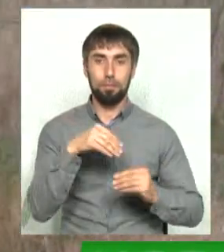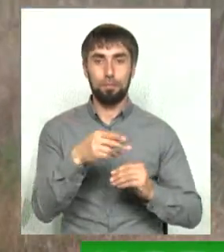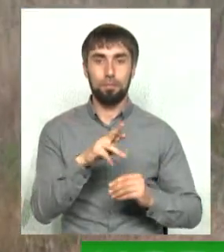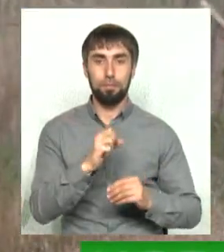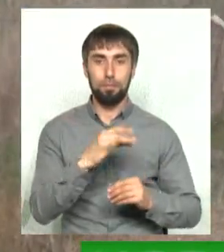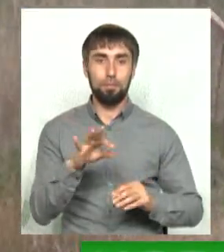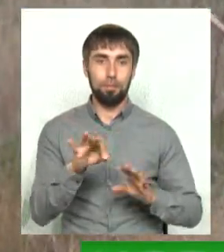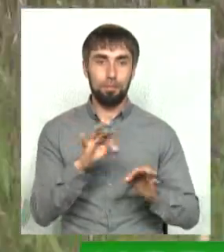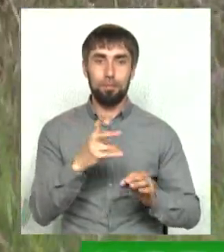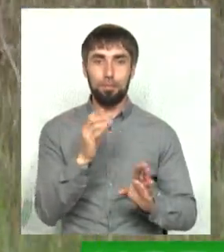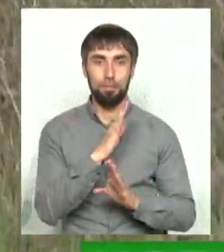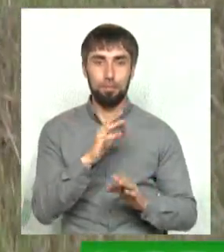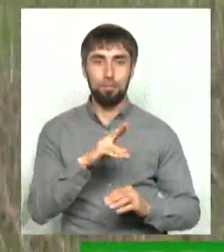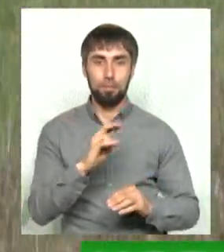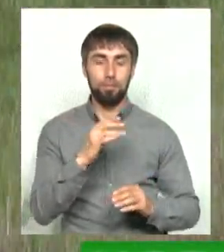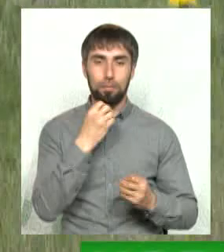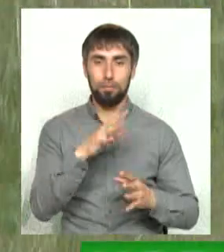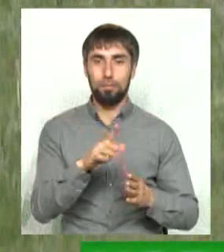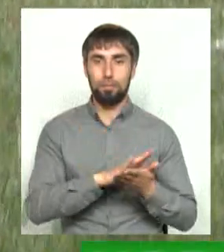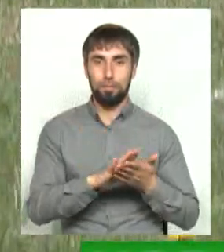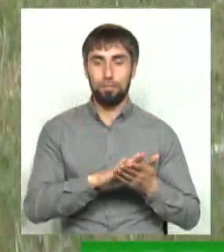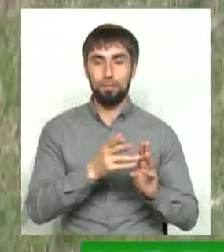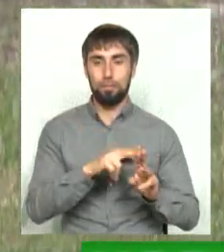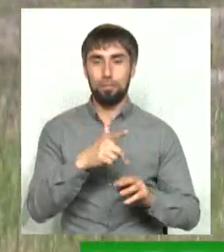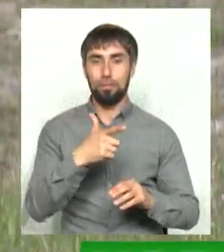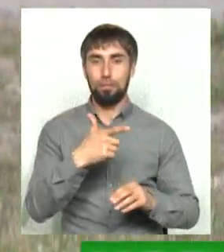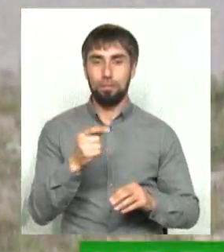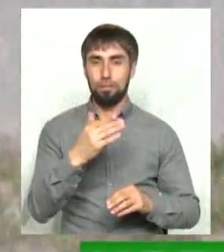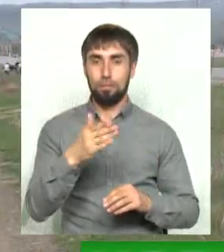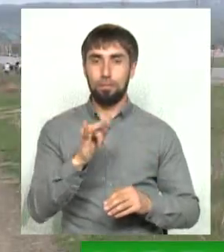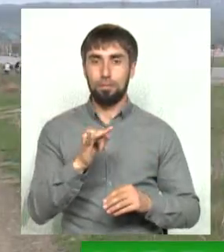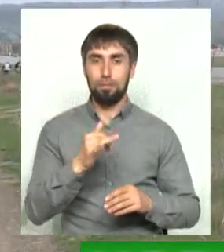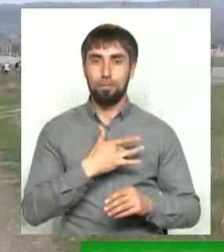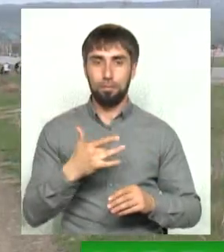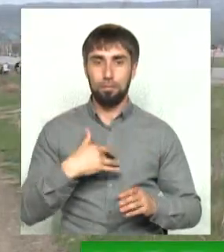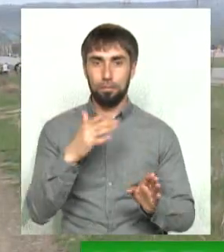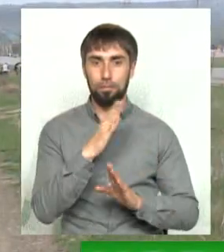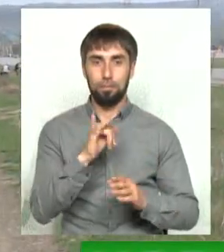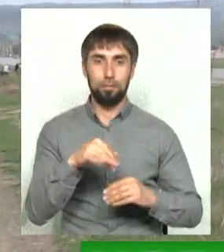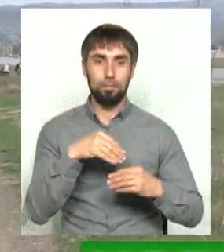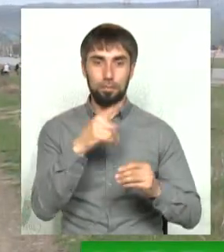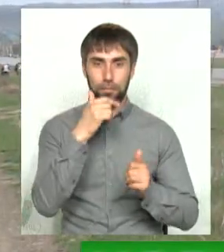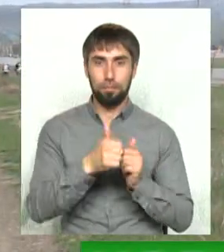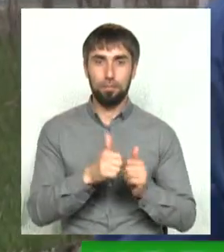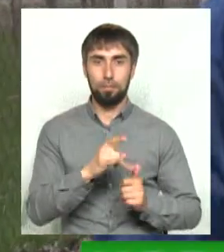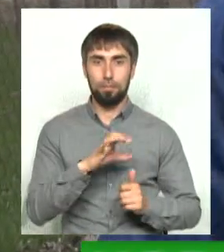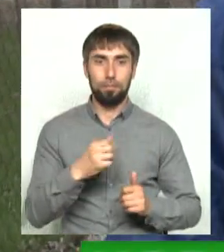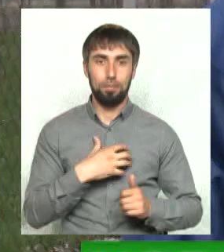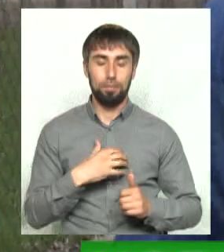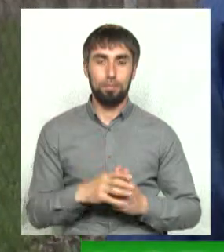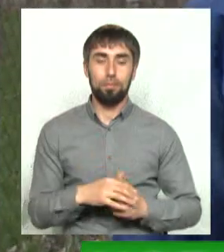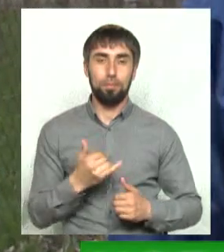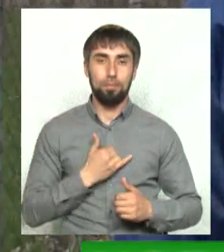акции тоже выбирали не случайно. Ясень хорошо очищает загазованный и запыленный воздух, что очень важно при посадке вблизи трассы. У меня